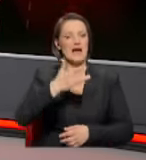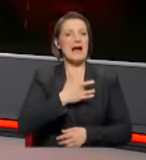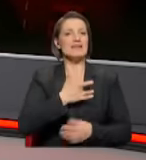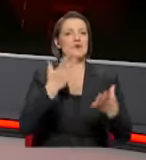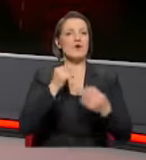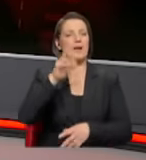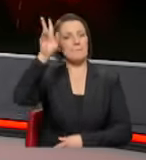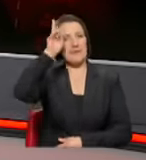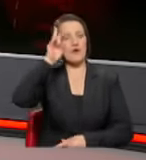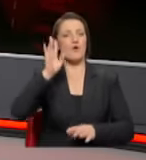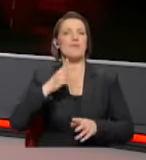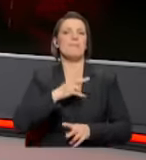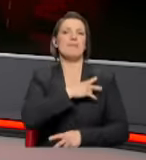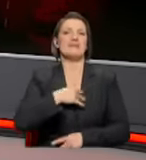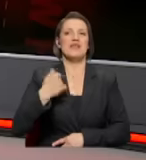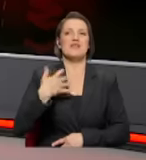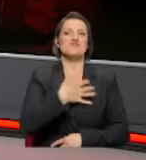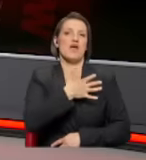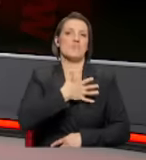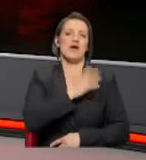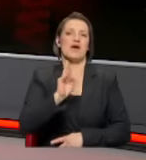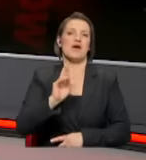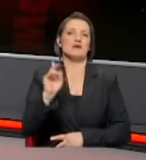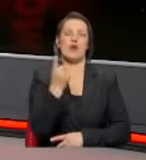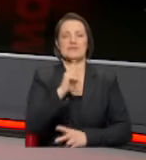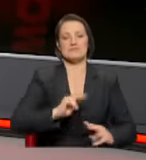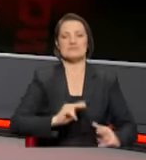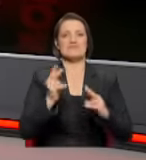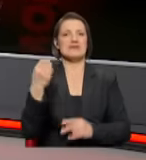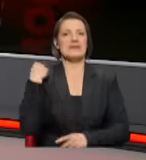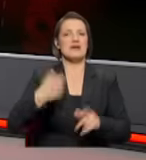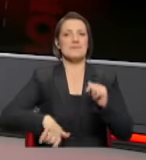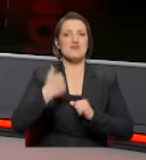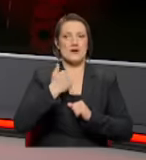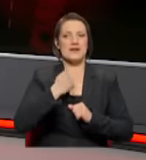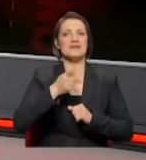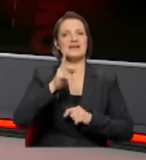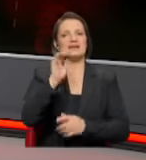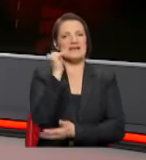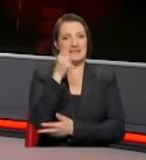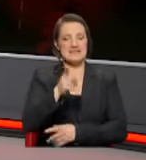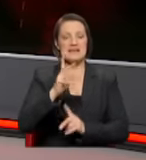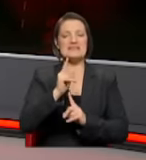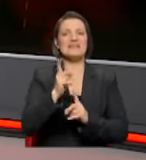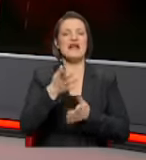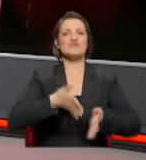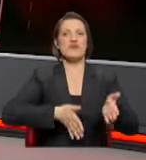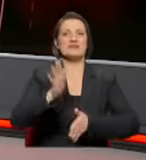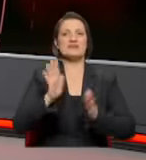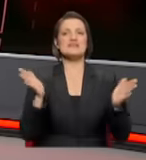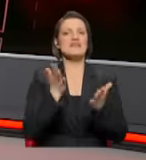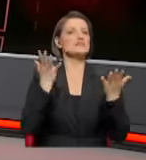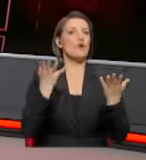sayılan Beyoğlu Belediyesi CHP yönetimine geçti. Yeni başkan Taksim ve İstiklal Caddesi yeniden nasıl cazibe